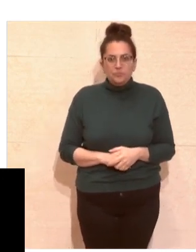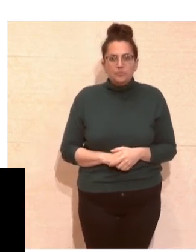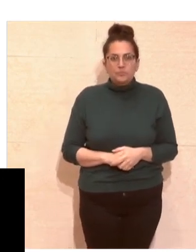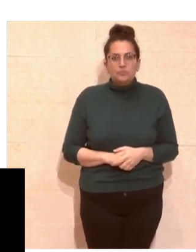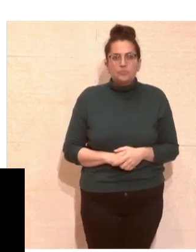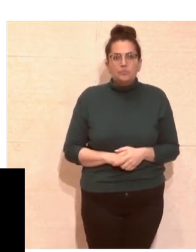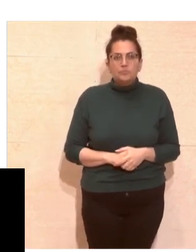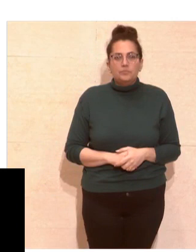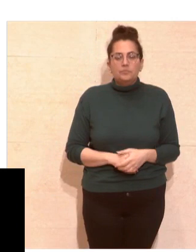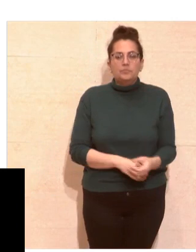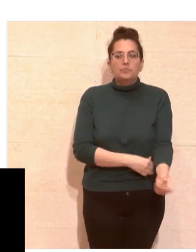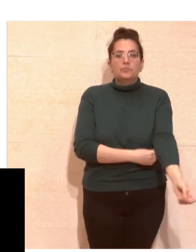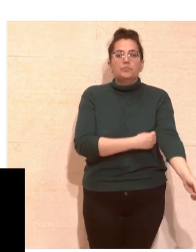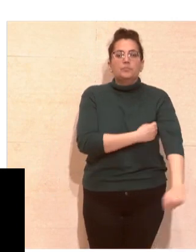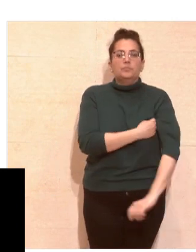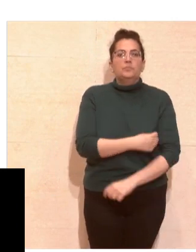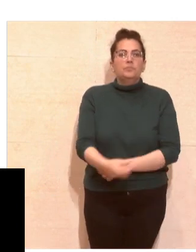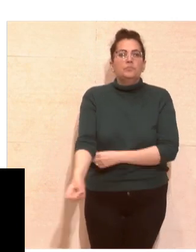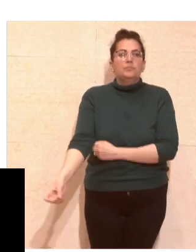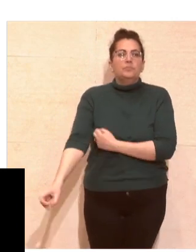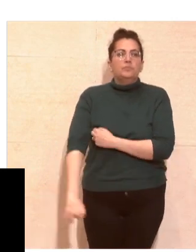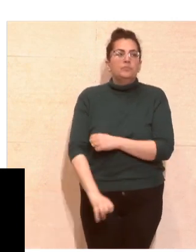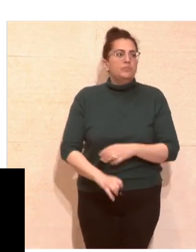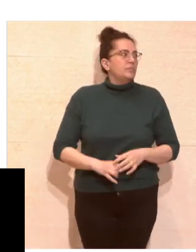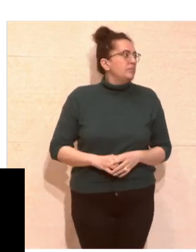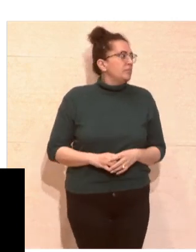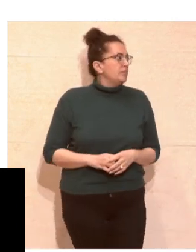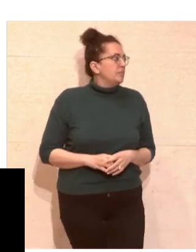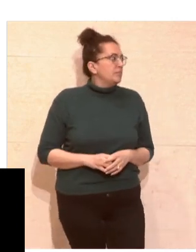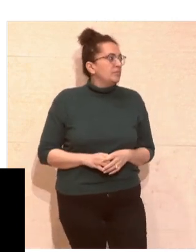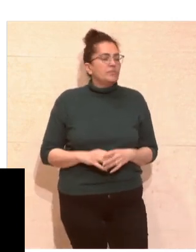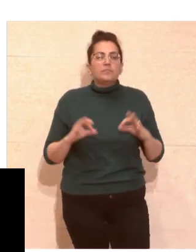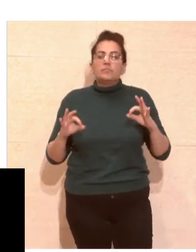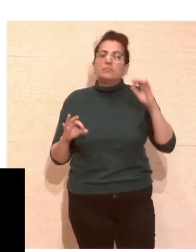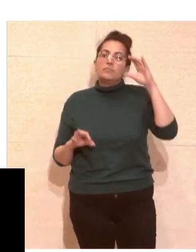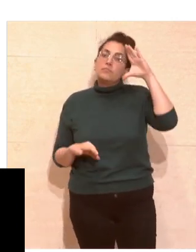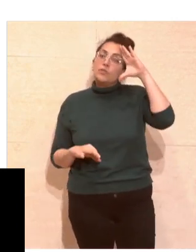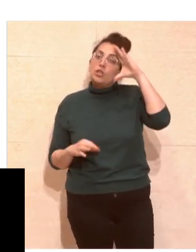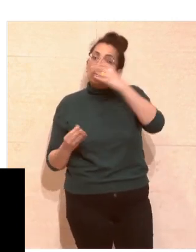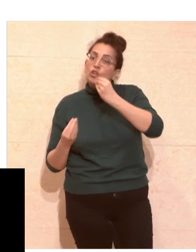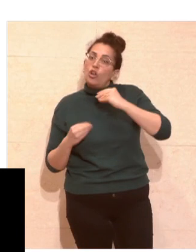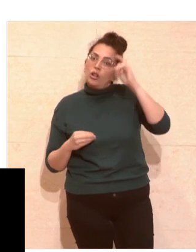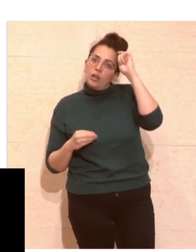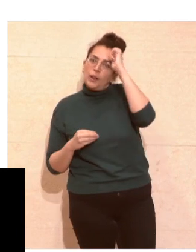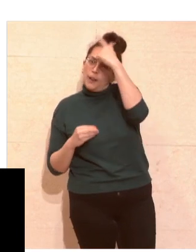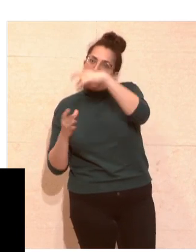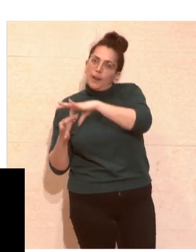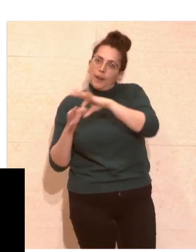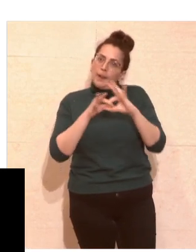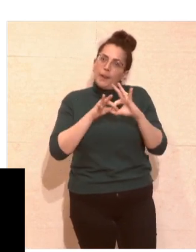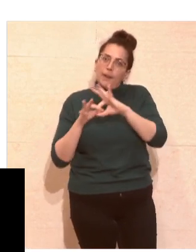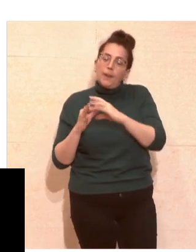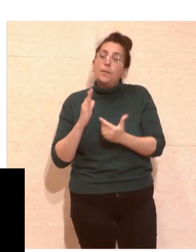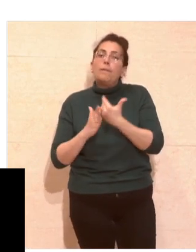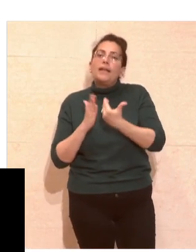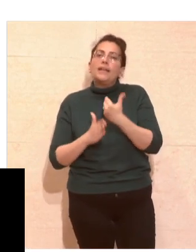voilà. Donc, en quoi le sommeil est important pour la cognition? Eh bien, pour deux grandes raisons, comme l'a déjà dit Fred ce